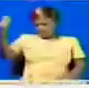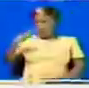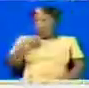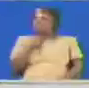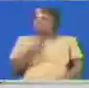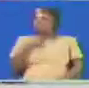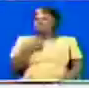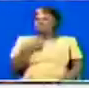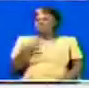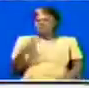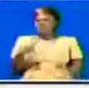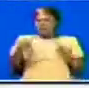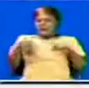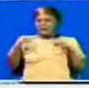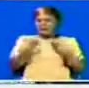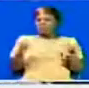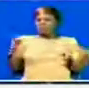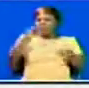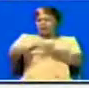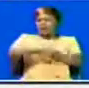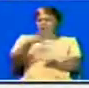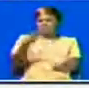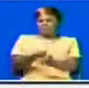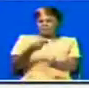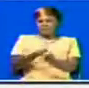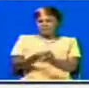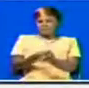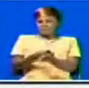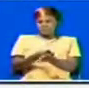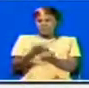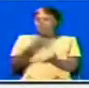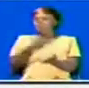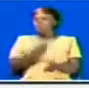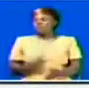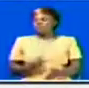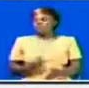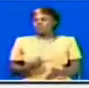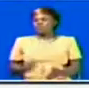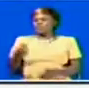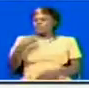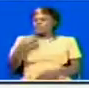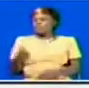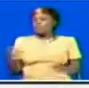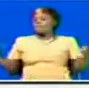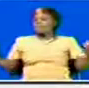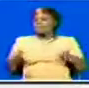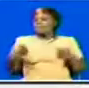nchini kukanusha kupokea nyongezo yoyote. We wish to categorically